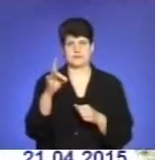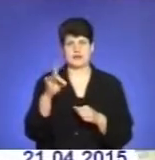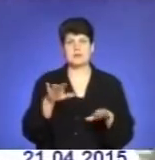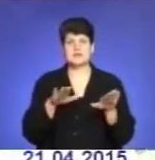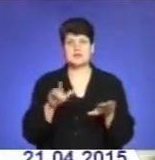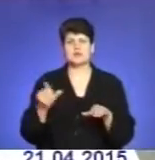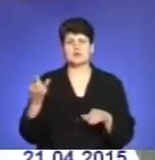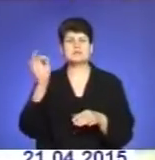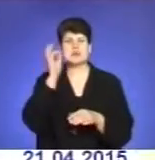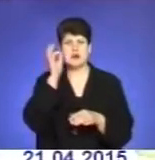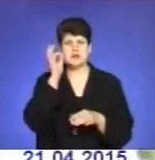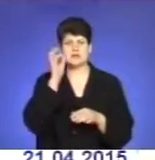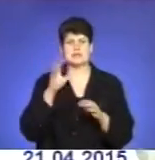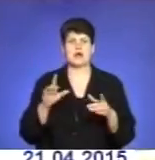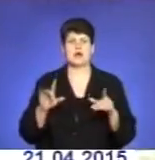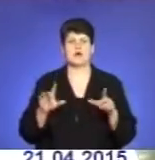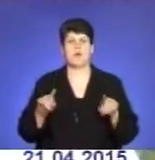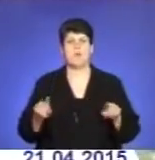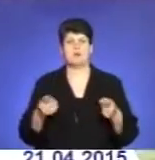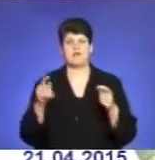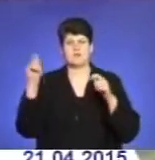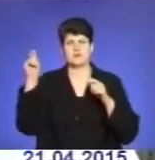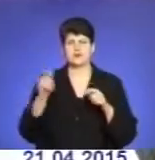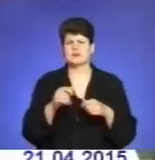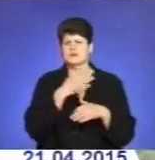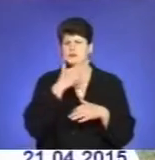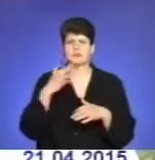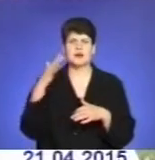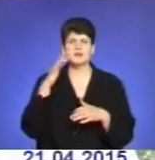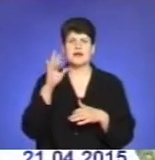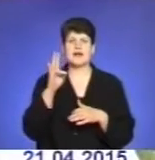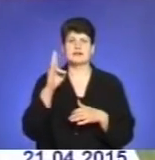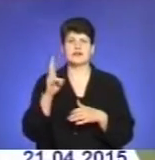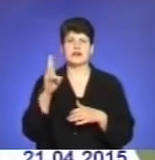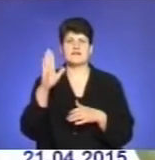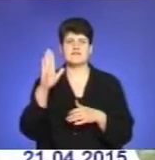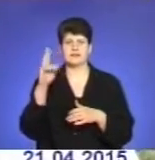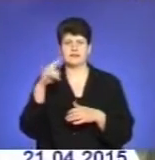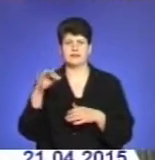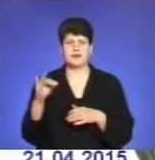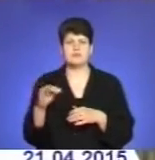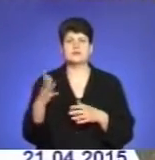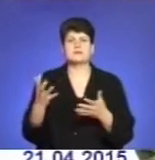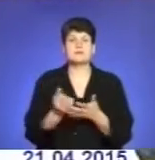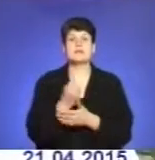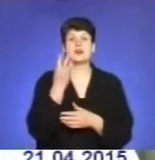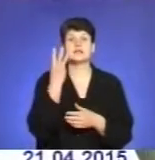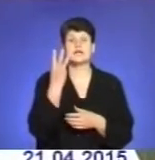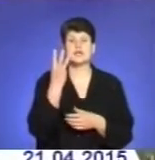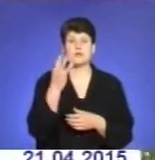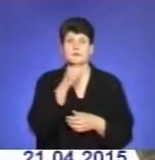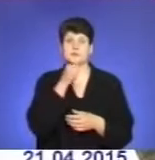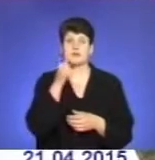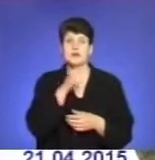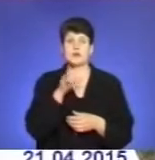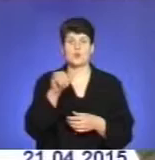жителі згадують, на облаву приїхали десятки озброєних до зубів НКВДистів, щоб спіймати трьох невловимих підпільників УПА.